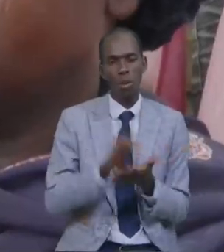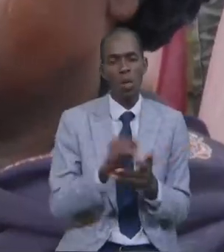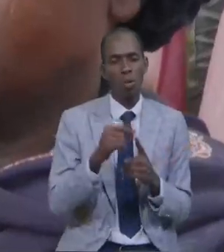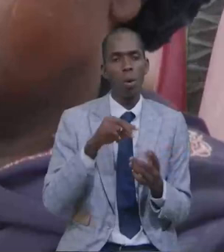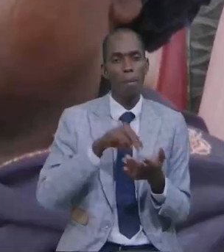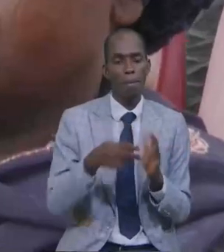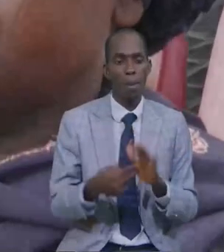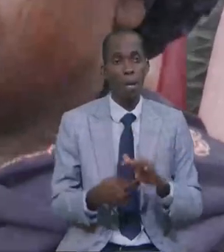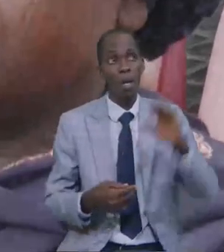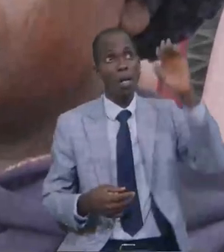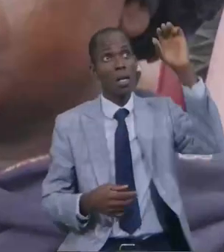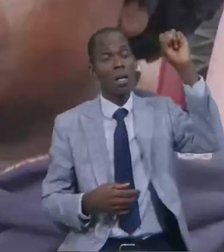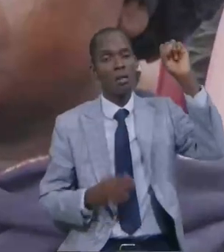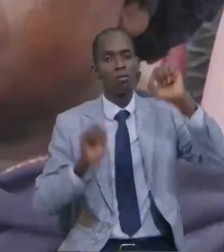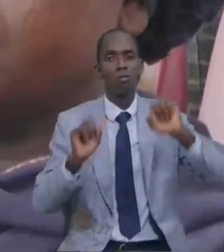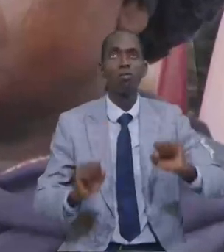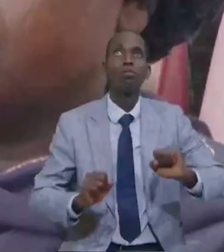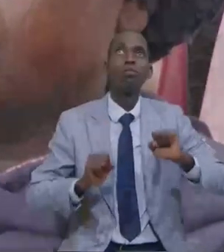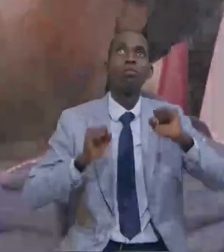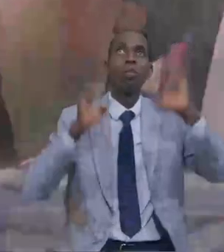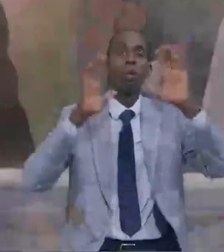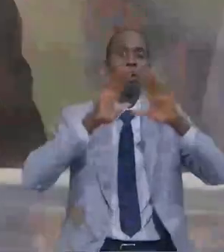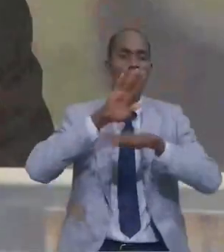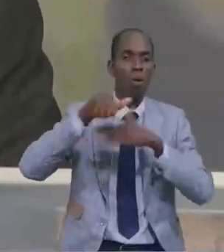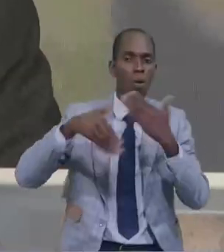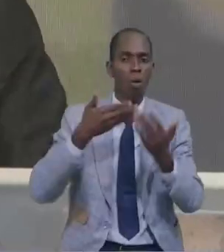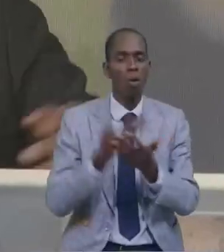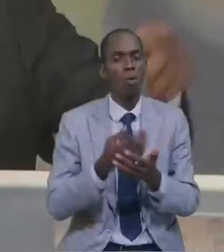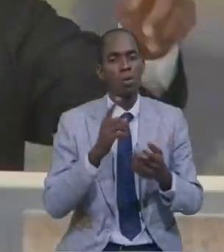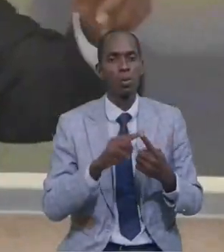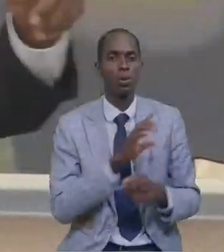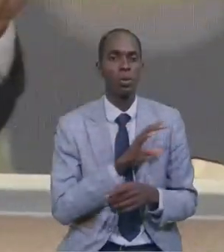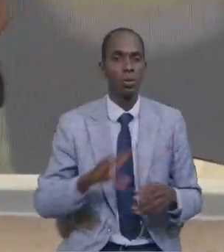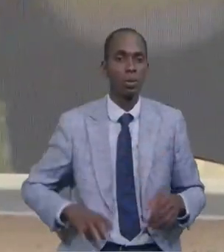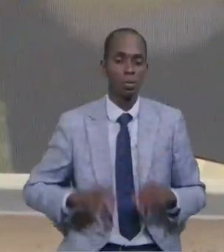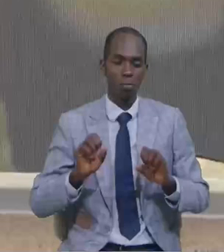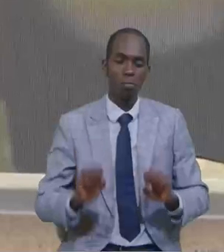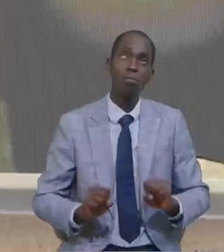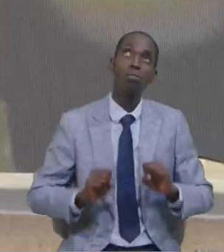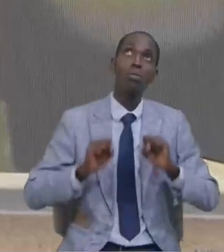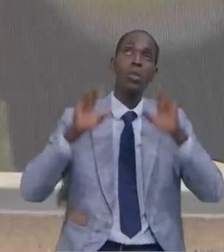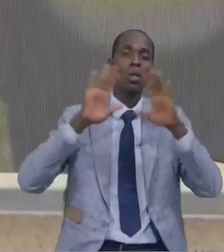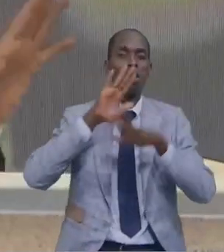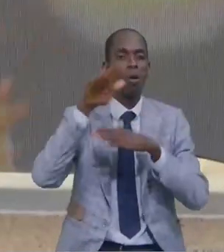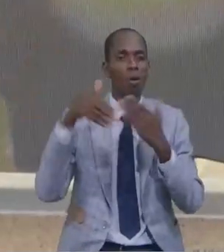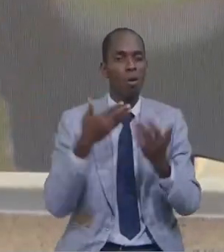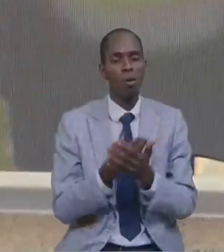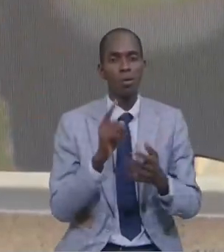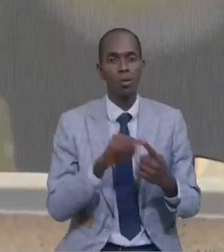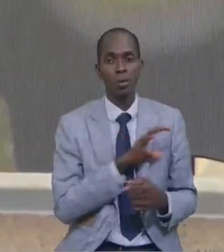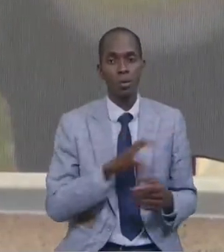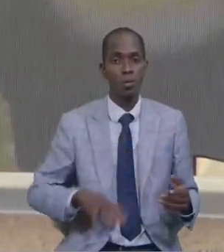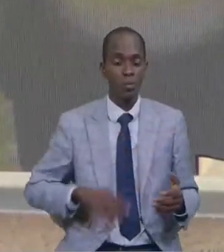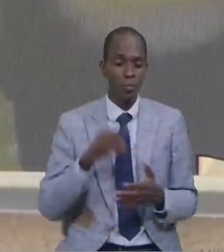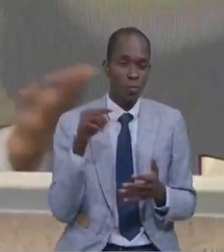Tout abandonner tout à Christ. Cette grâce de Dieu vient dans votre vie. Et vous voyez que Christ a